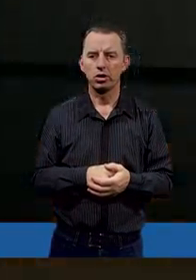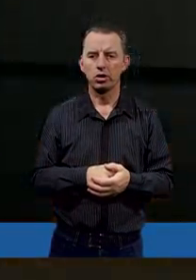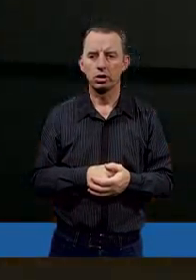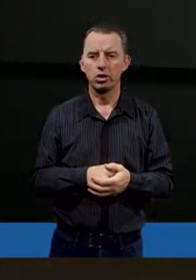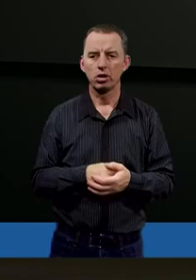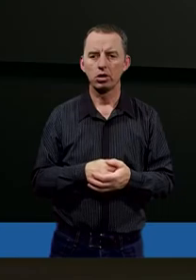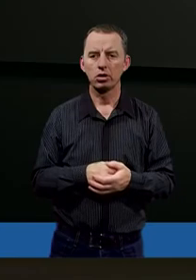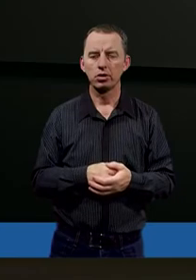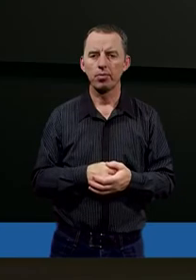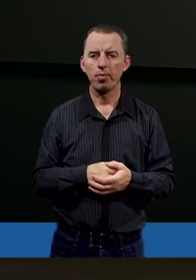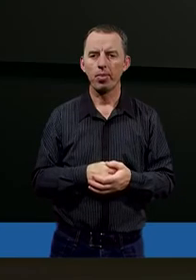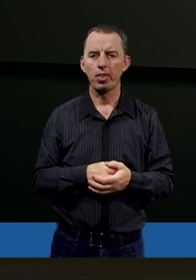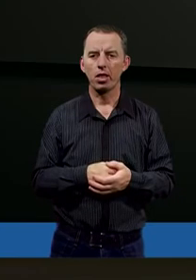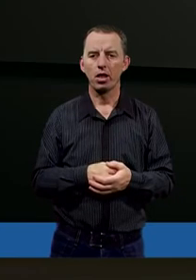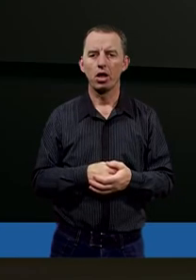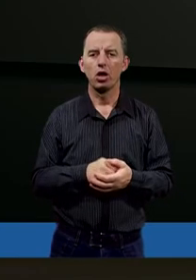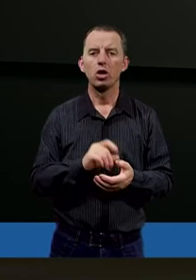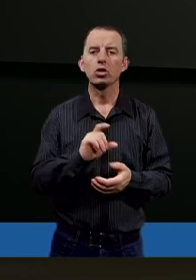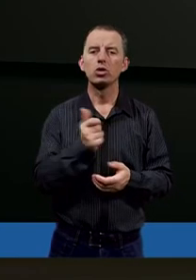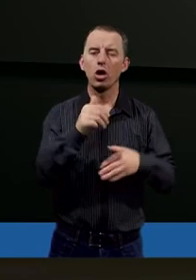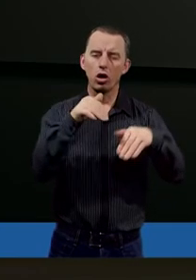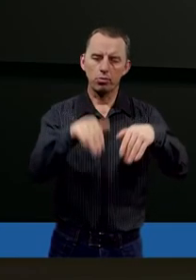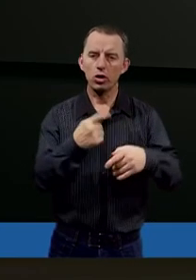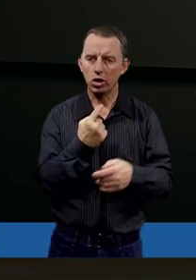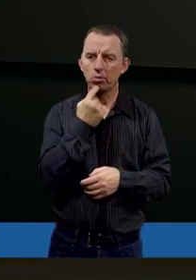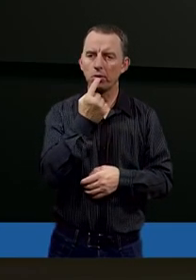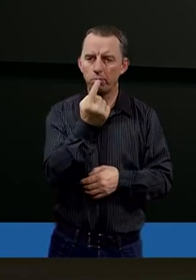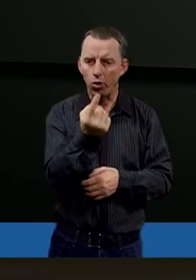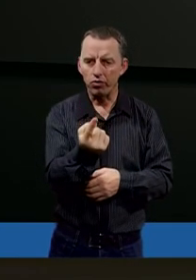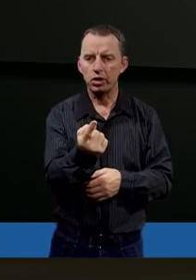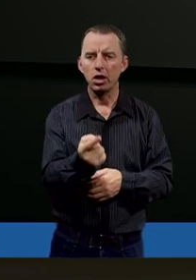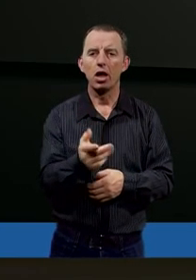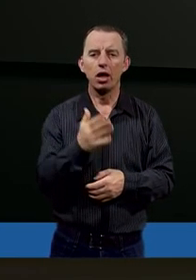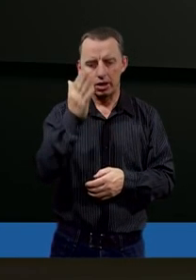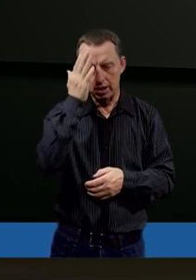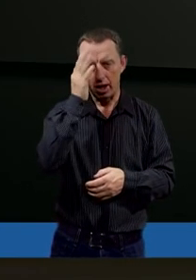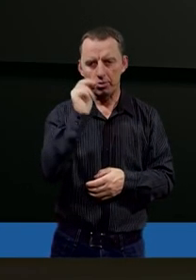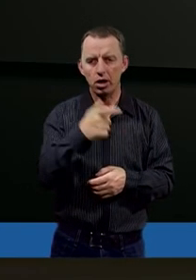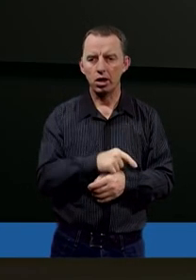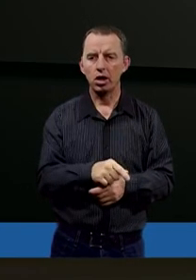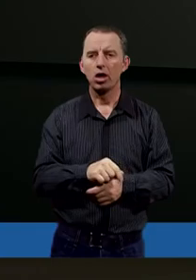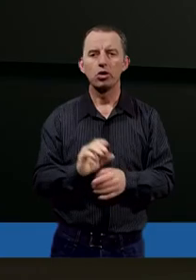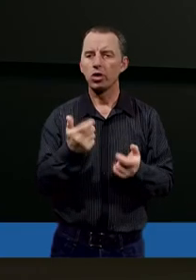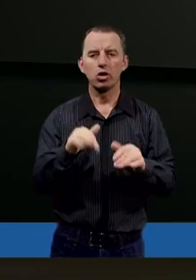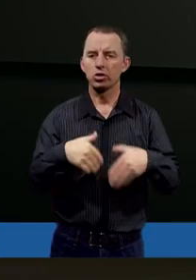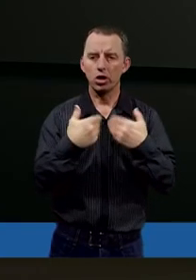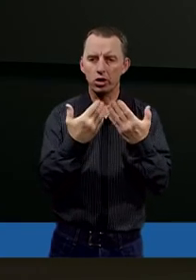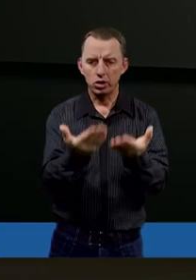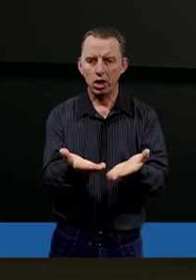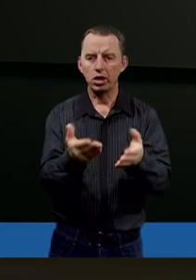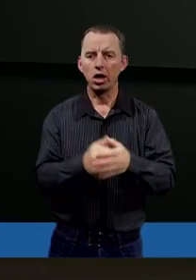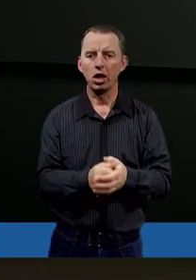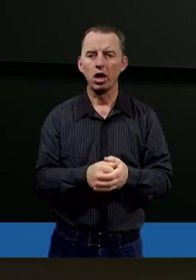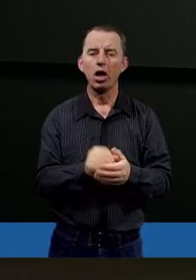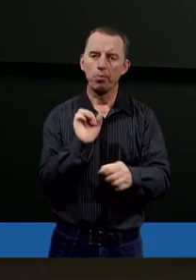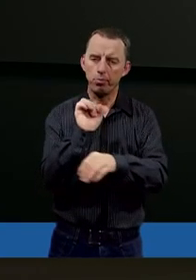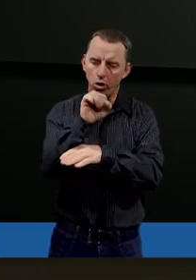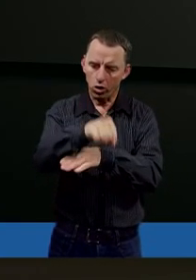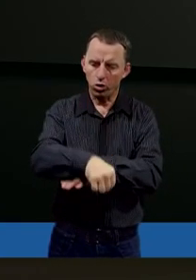No, co byśmy powiedzieli, bo ja znam takie powiedzenie, jak się czegoś nie da